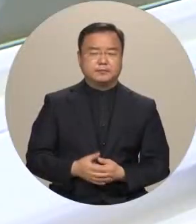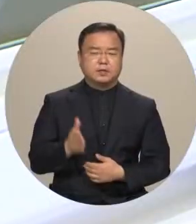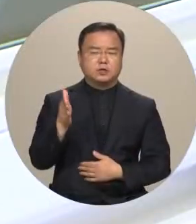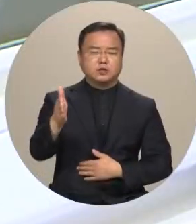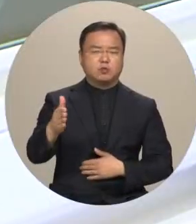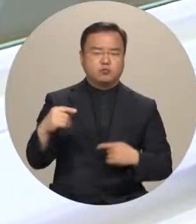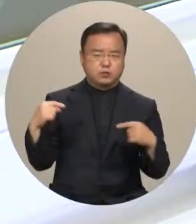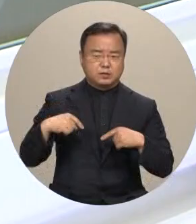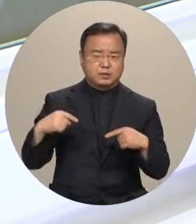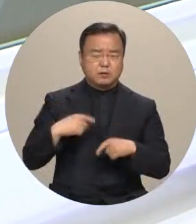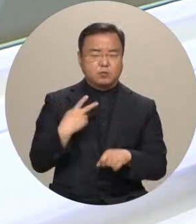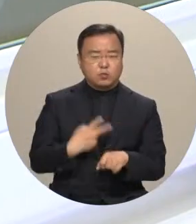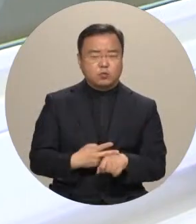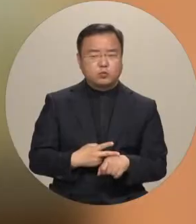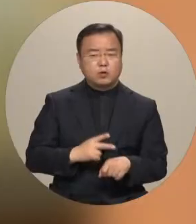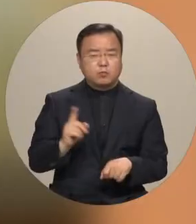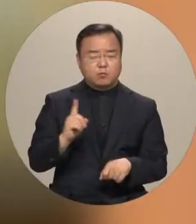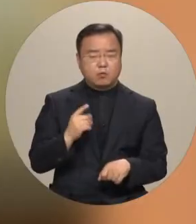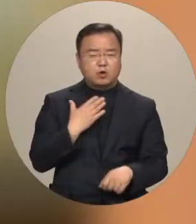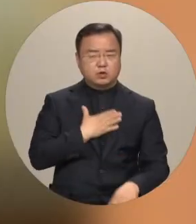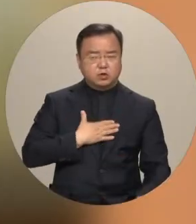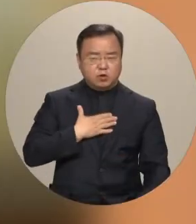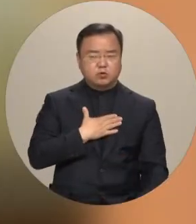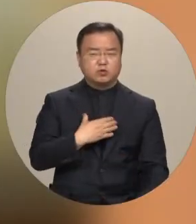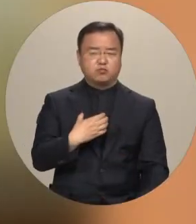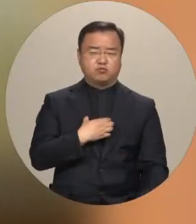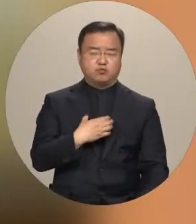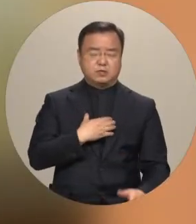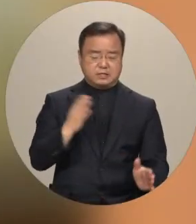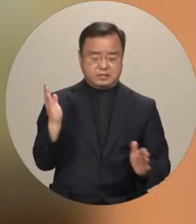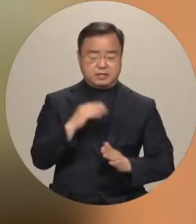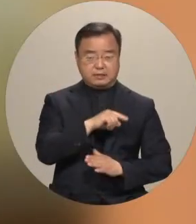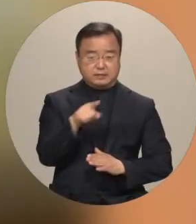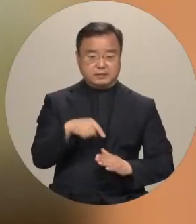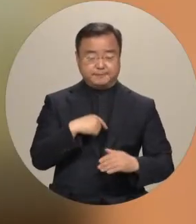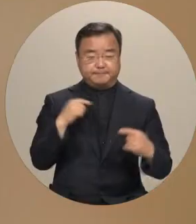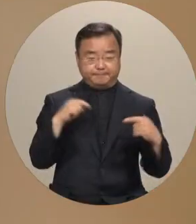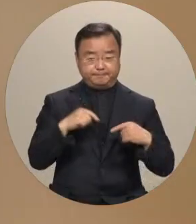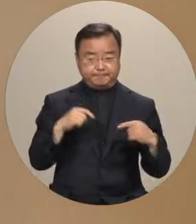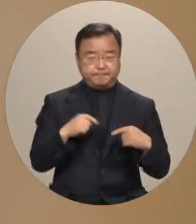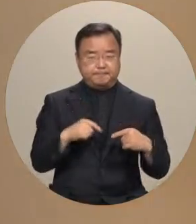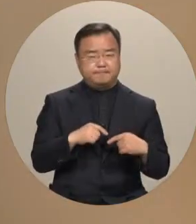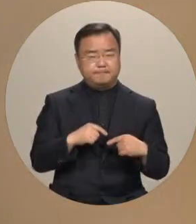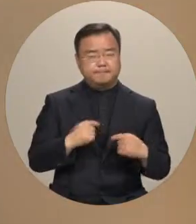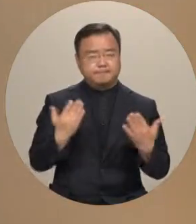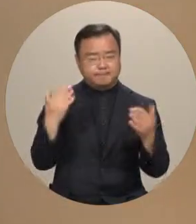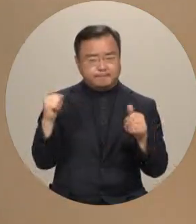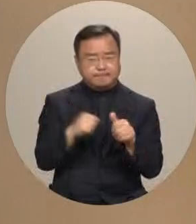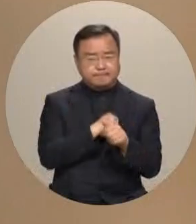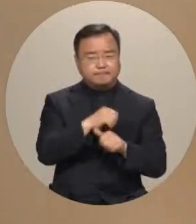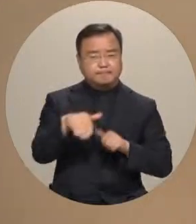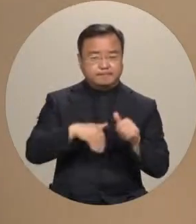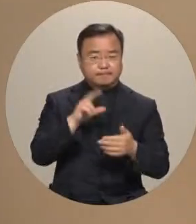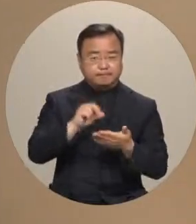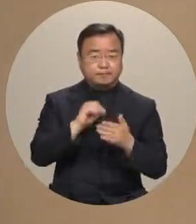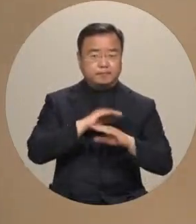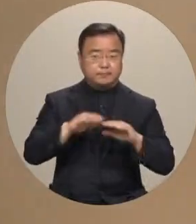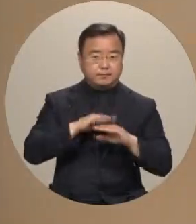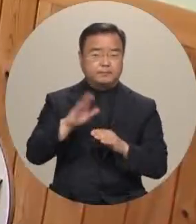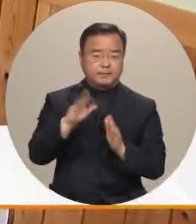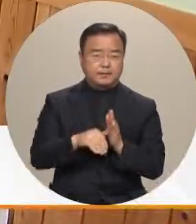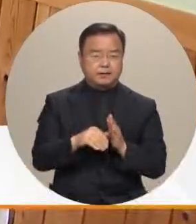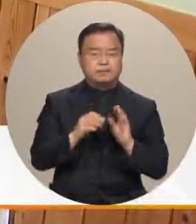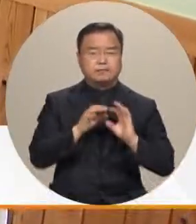전문 상담 교사는 정서 위기 학생의 심리 상담을 지원합니다. 학교 폭력 사안을 처리할 때도 깊이 관여합니다.